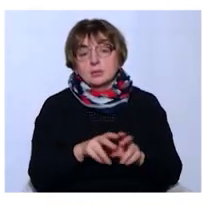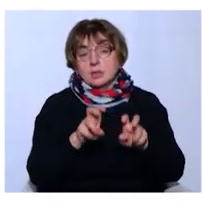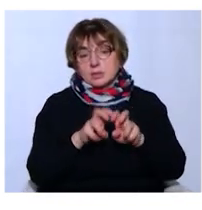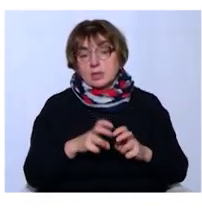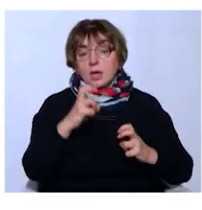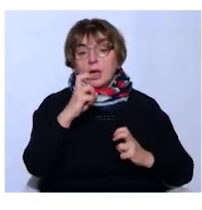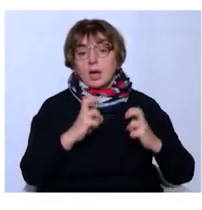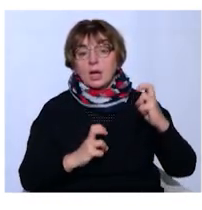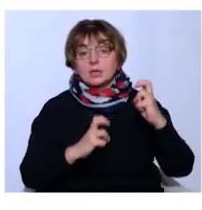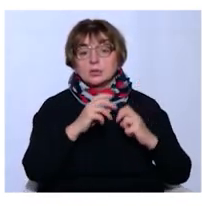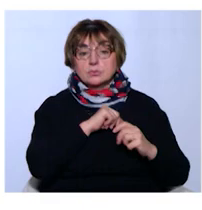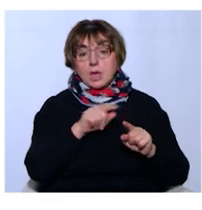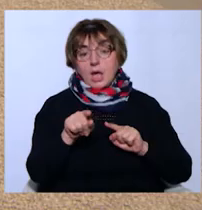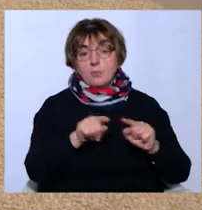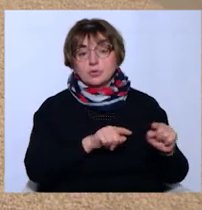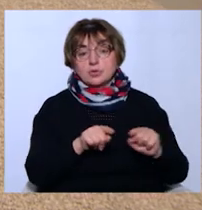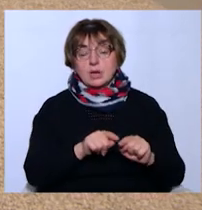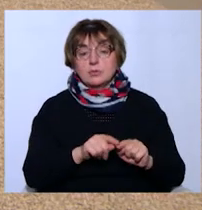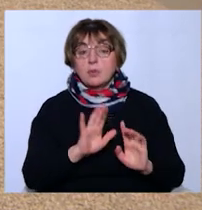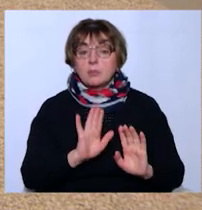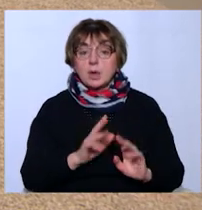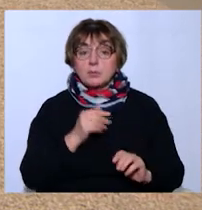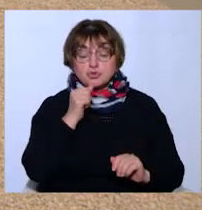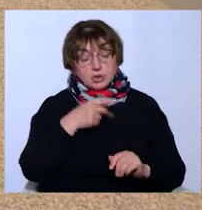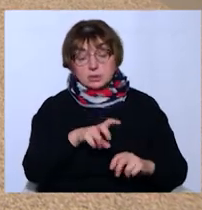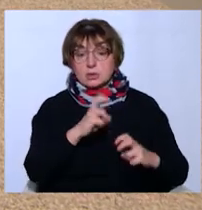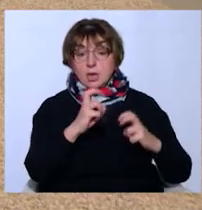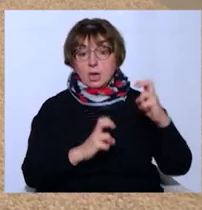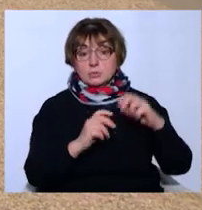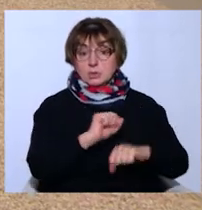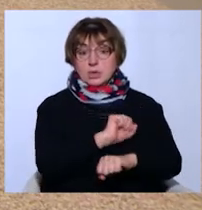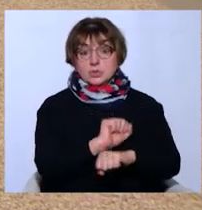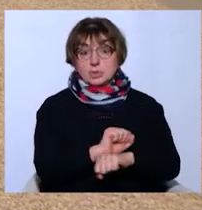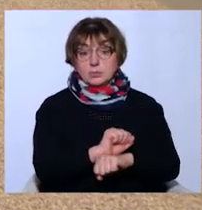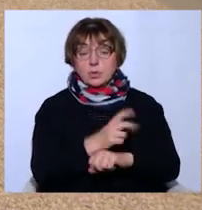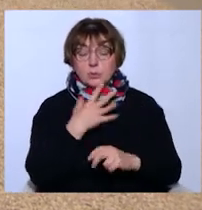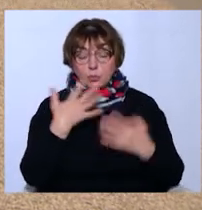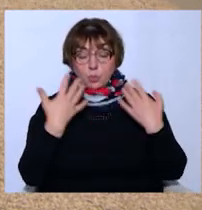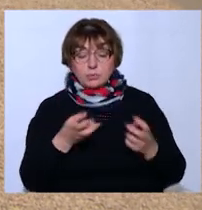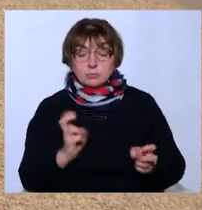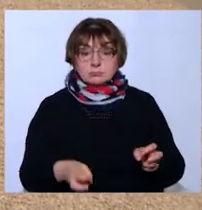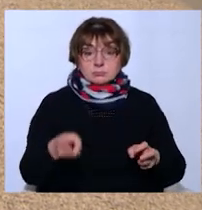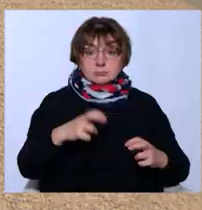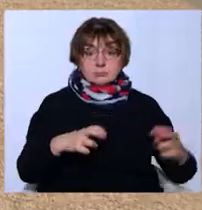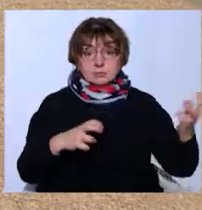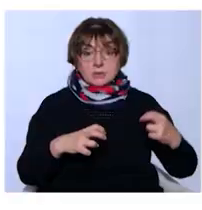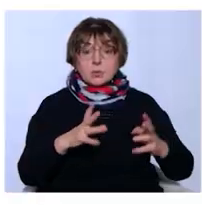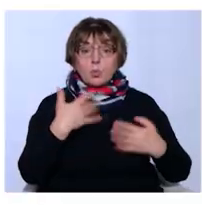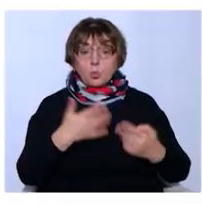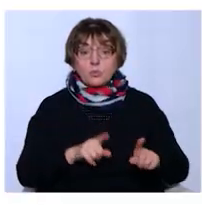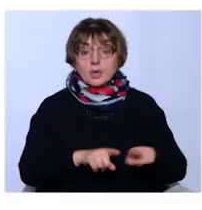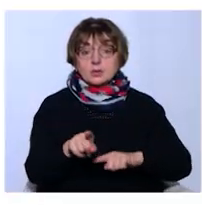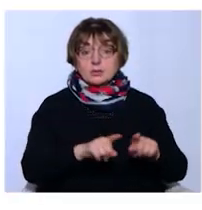აიწონა, დაიწონას ამოძრავებთ. მაგრამ სანამ დასხდებით, ის გაჩერებულია. რომ დასხდებით და ამოძრავებთ,